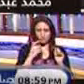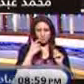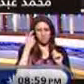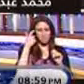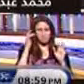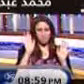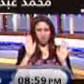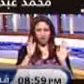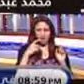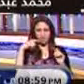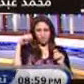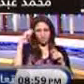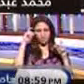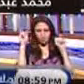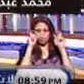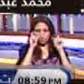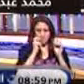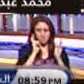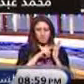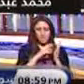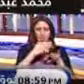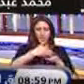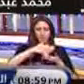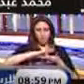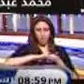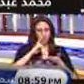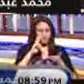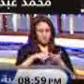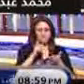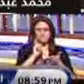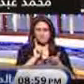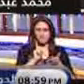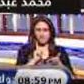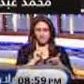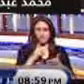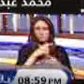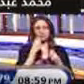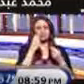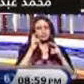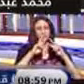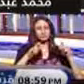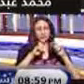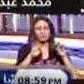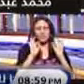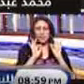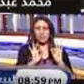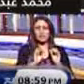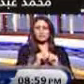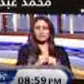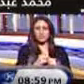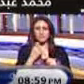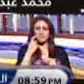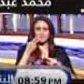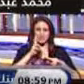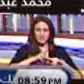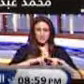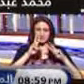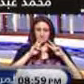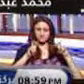الخطاب وادعى عدم اطلاع عليه، وده برضه هيكون احد المحاور اللي تقرير لجنة تقصي الحقائق هيبحث